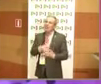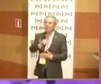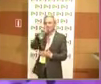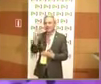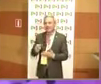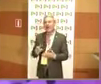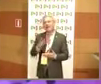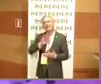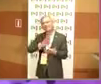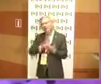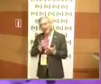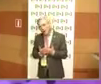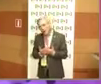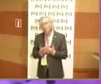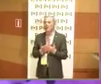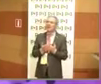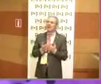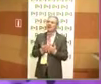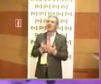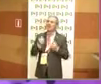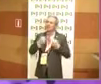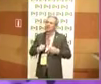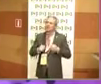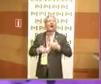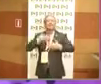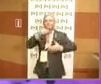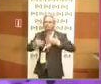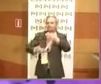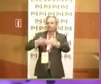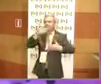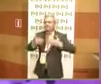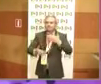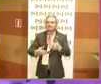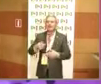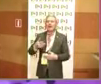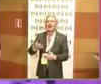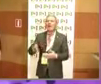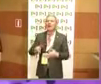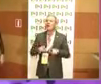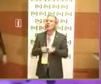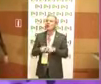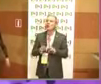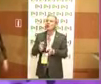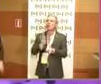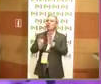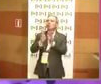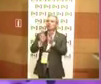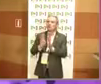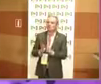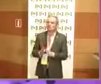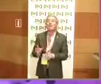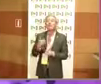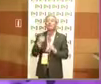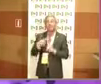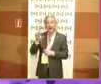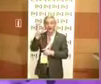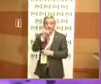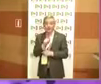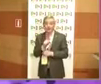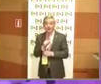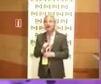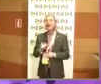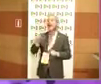valori, alla nostra democrazia, eccoci qua, a testa alta a combattere, per capire appunto però,